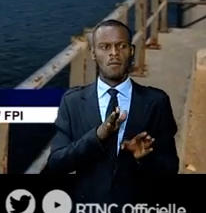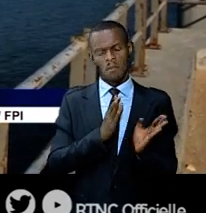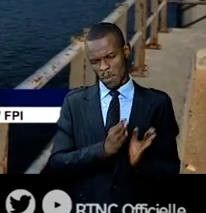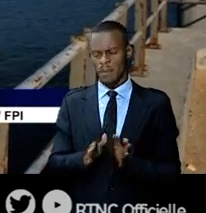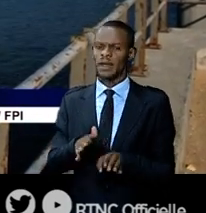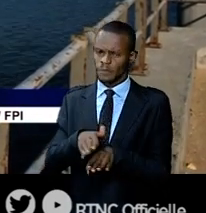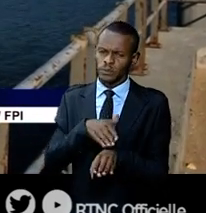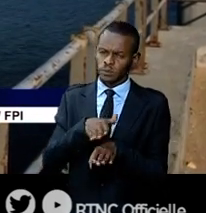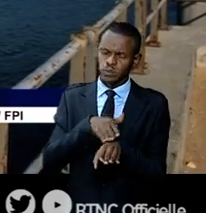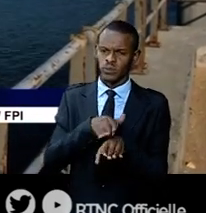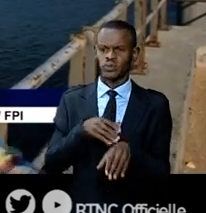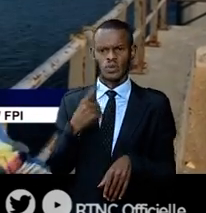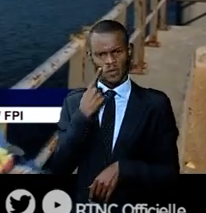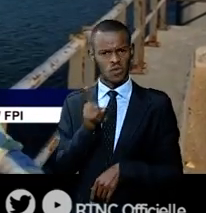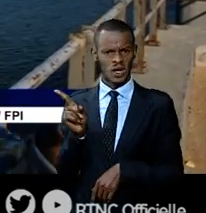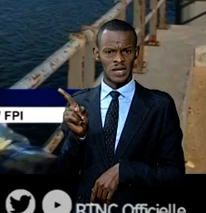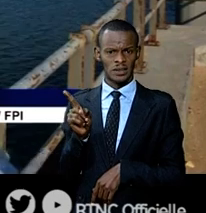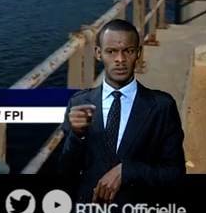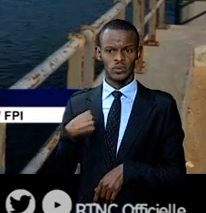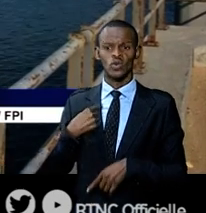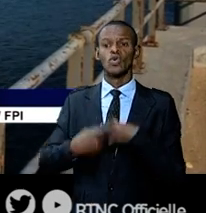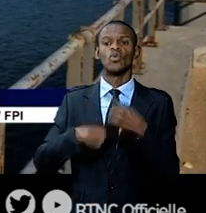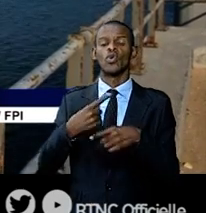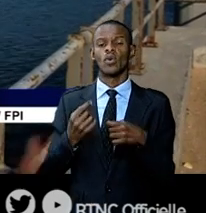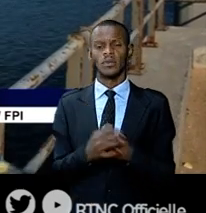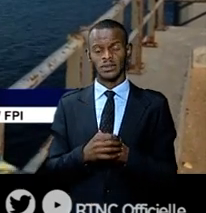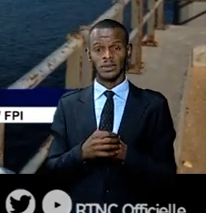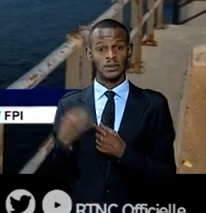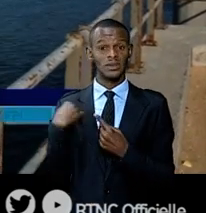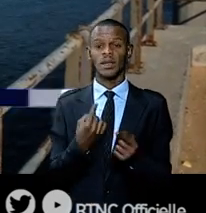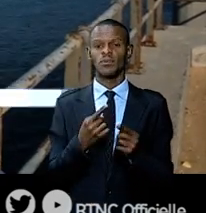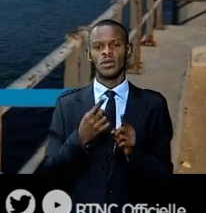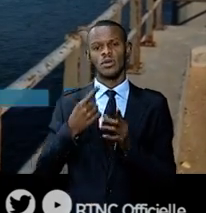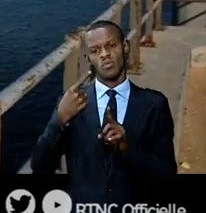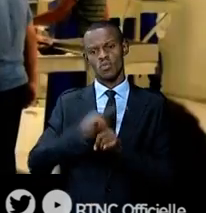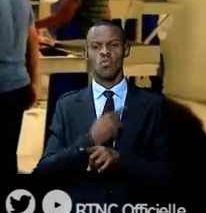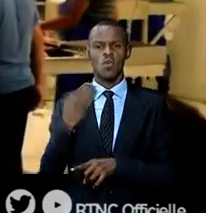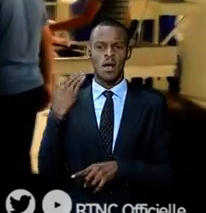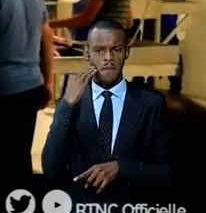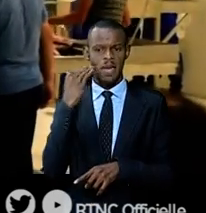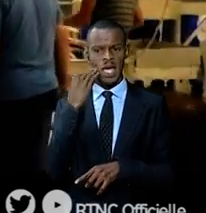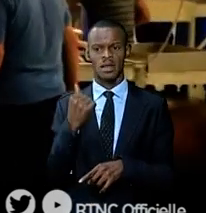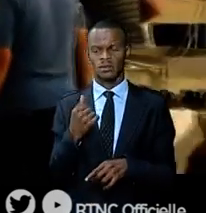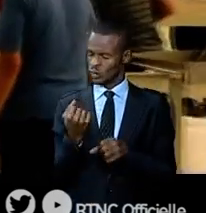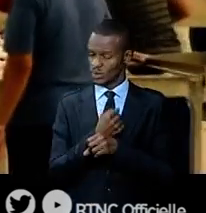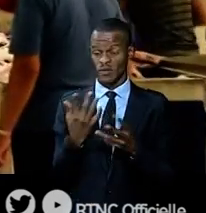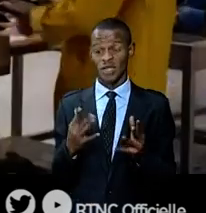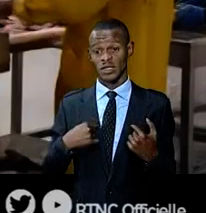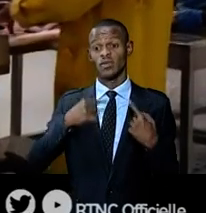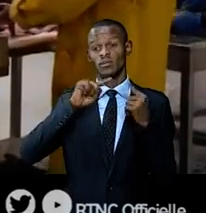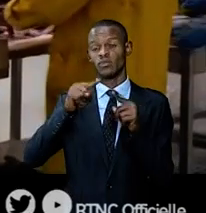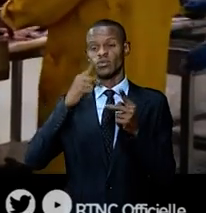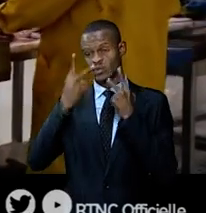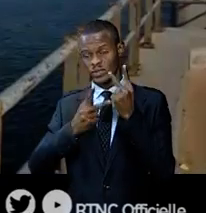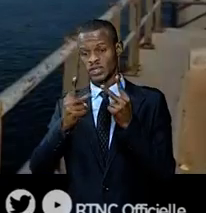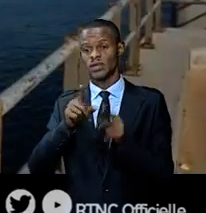ça a commencé depuis le mois de mai. Pendant le coronavirus, ils ont travaillé et vous voyez vraiment les résultats sur le terrain. C'est un modèle